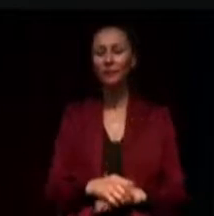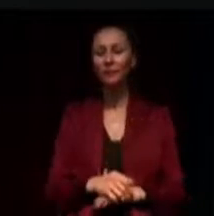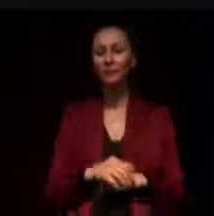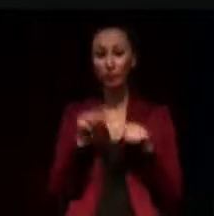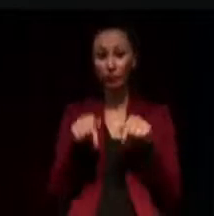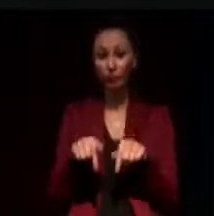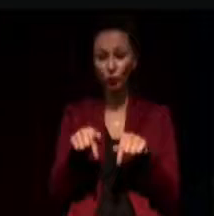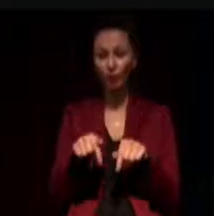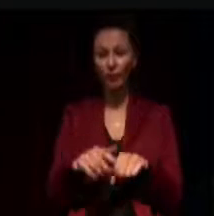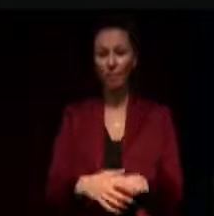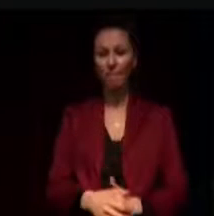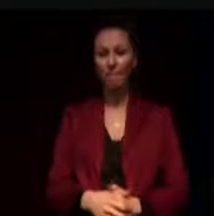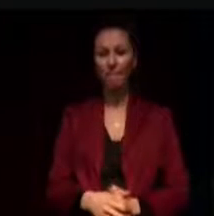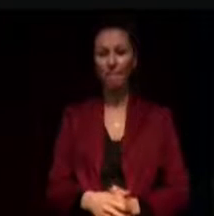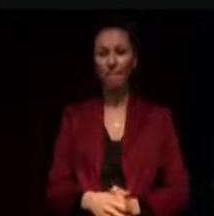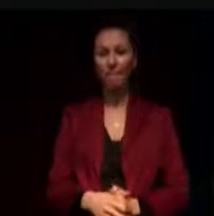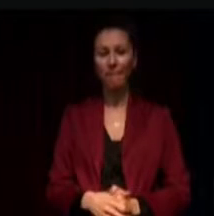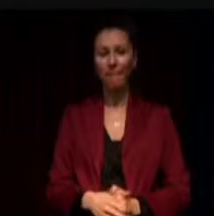burada